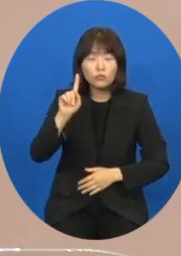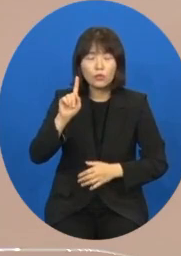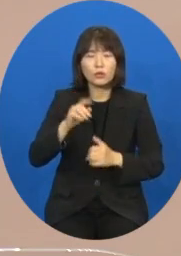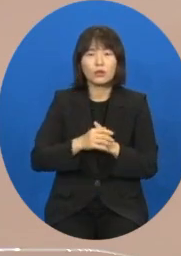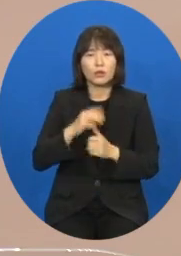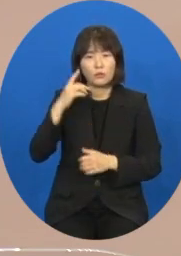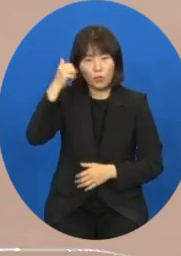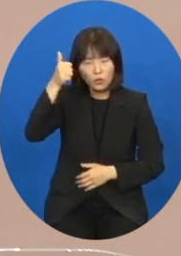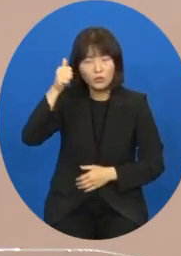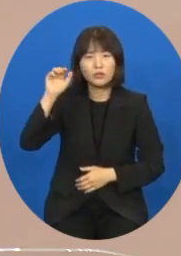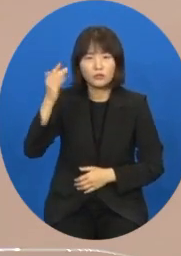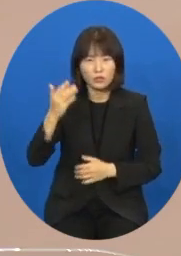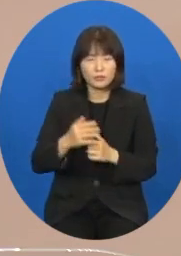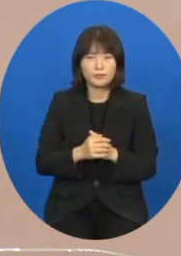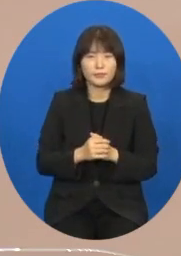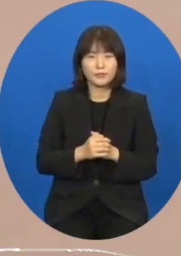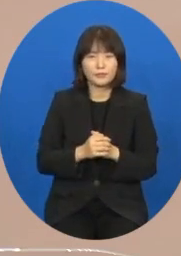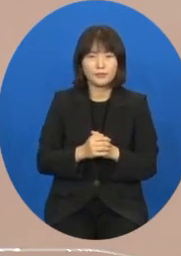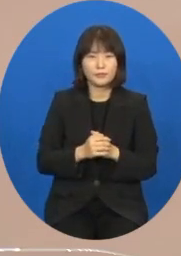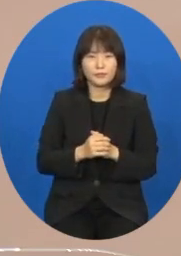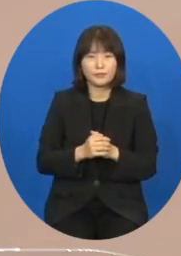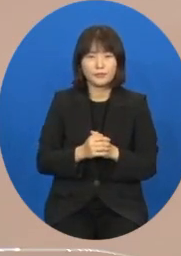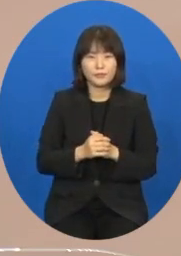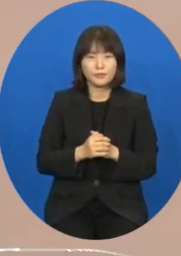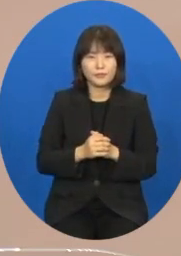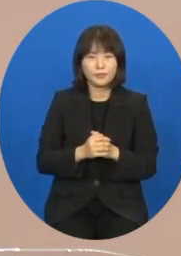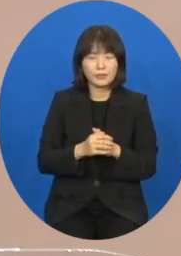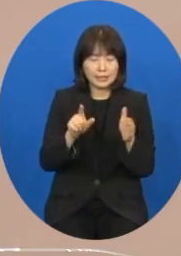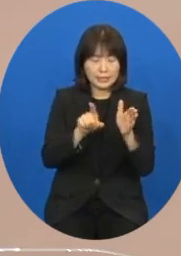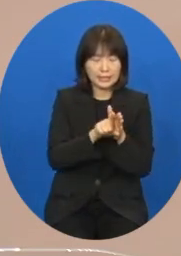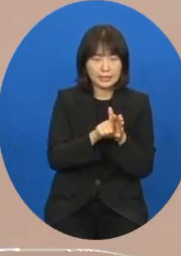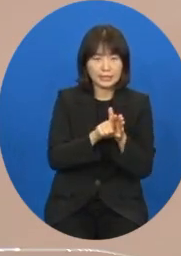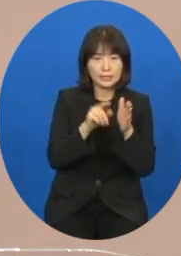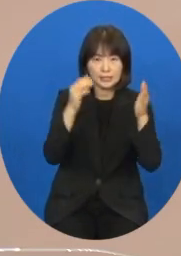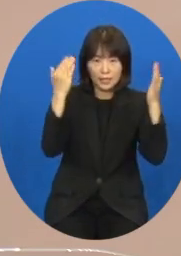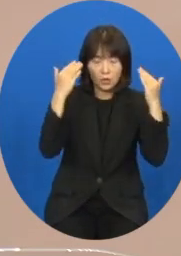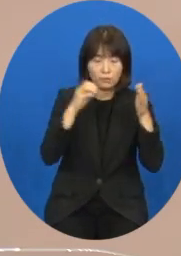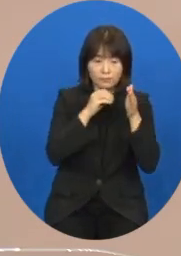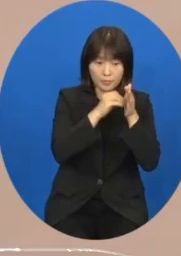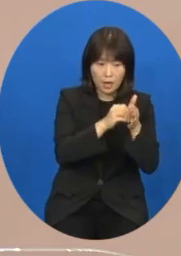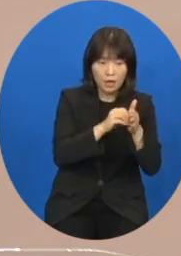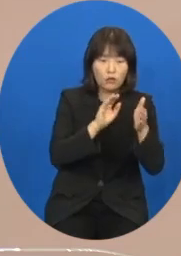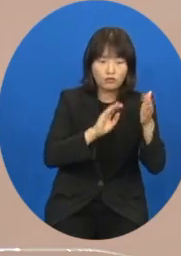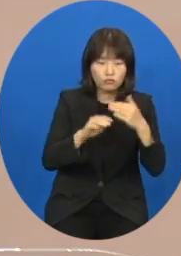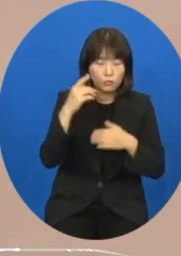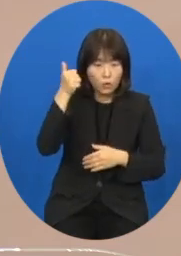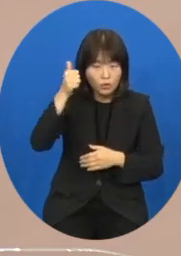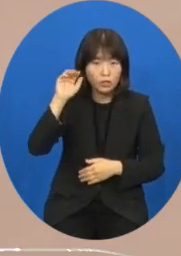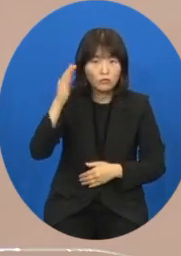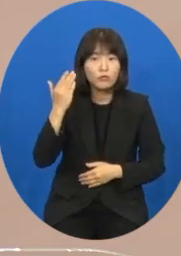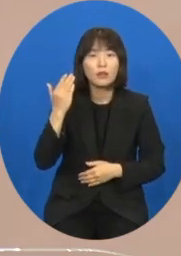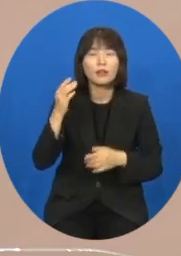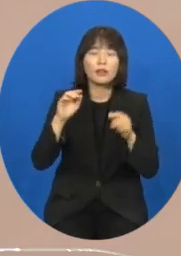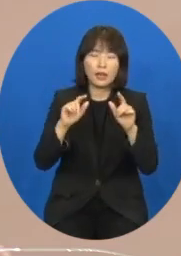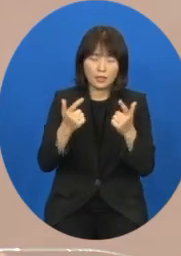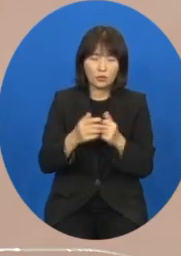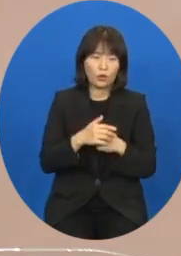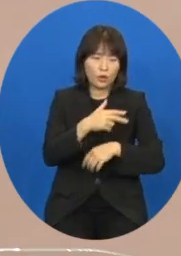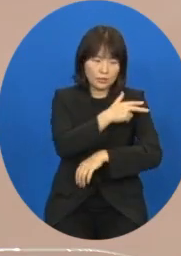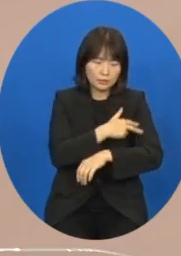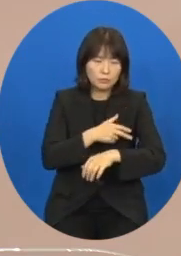이제 목사의 과정을 밟으신 게 아니고 뭐 집사 권사로 이렇게 일하다가 목사가 되신 거나 마찬가지 분이세요.